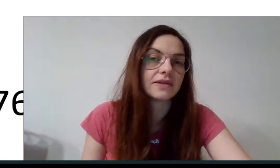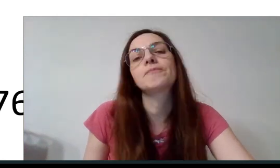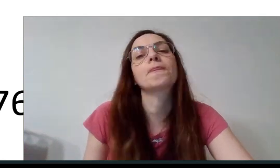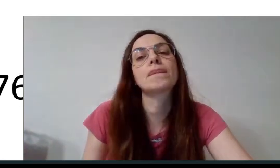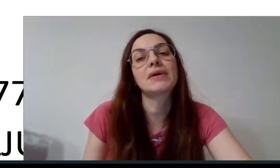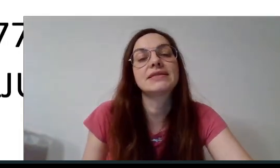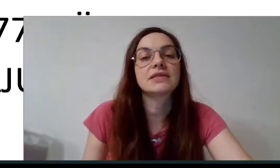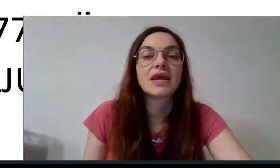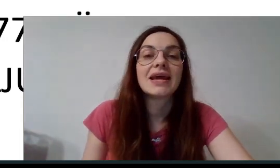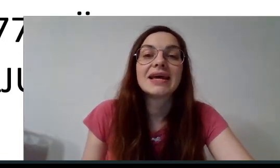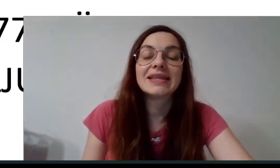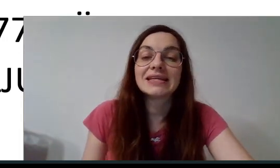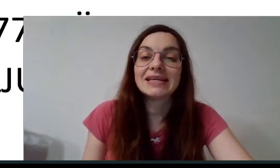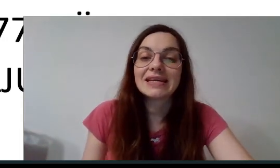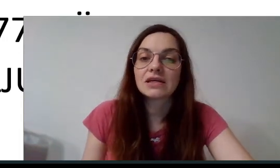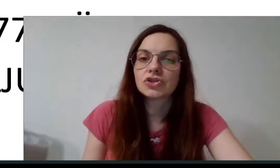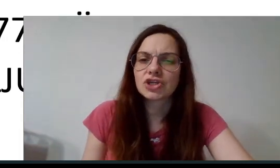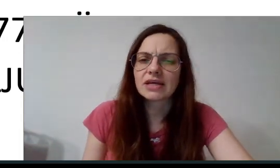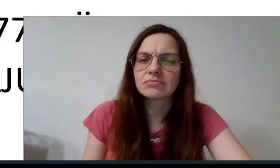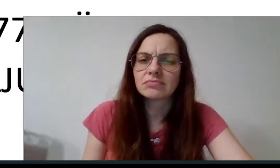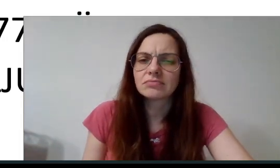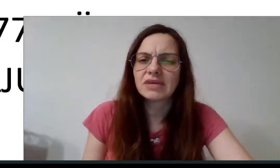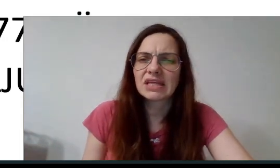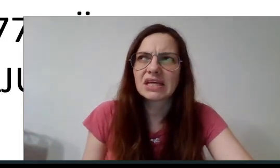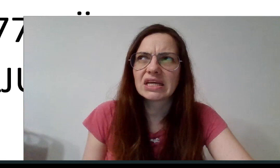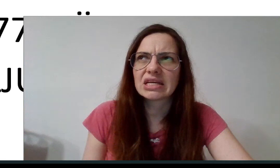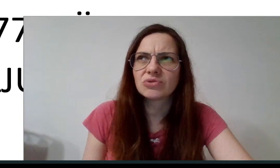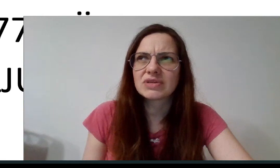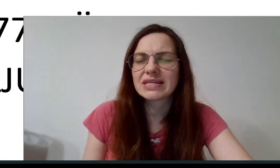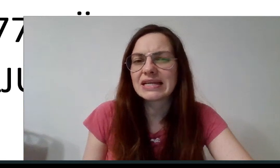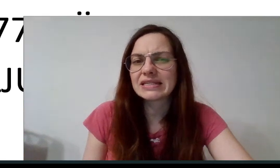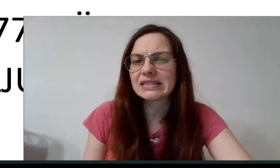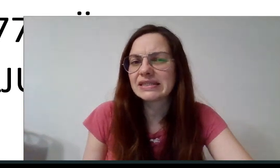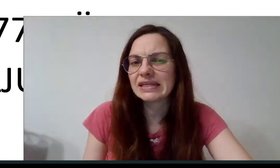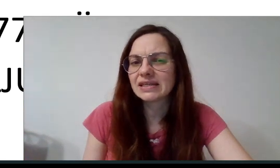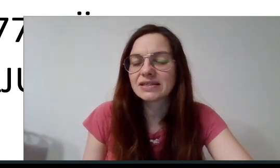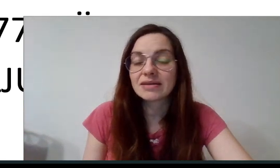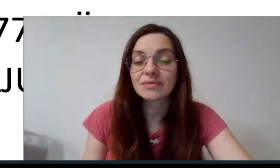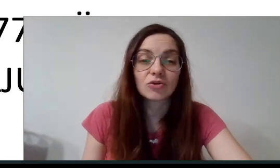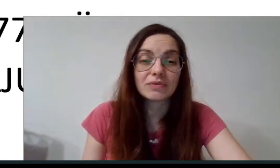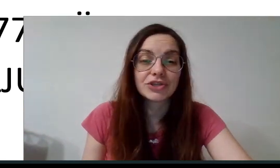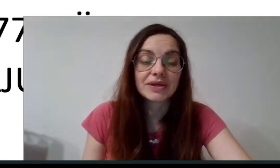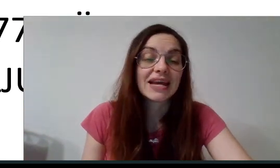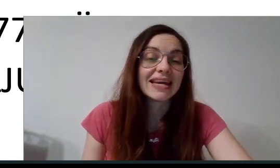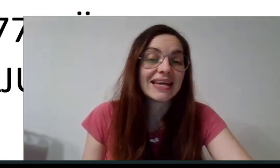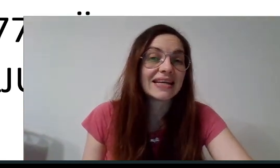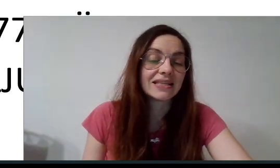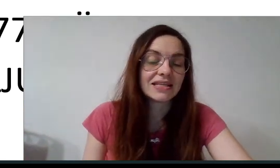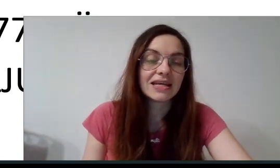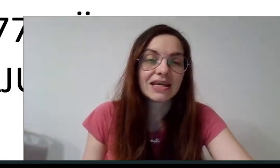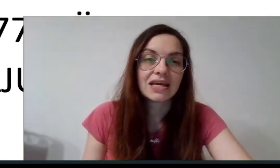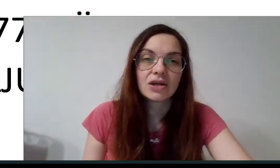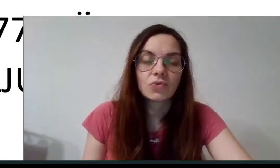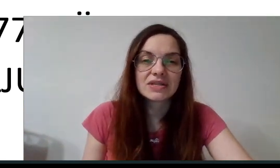Malica. Der Tee, čaj. Ich trinke nur selten Tee. Samo redko pijem čaj. Ich trinke